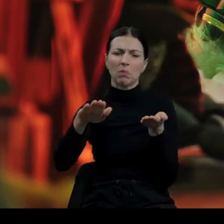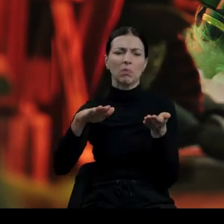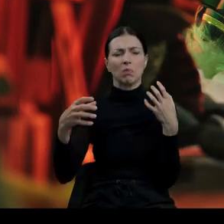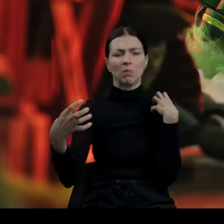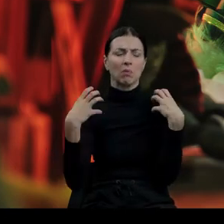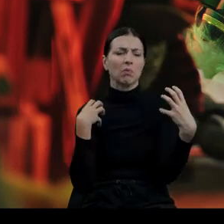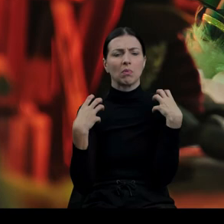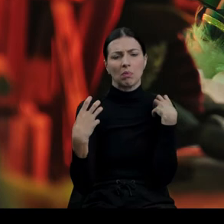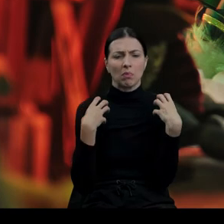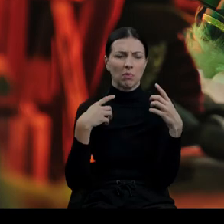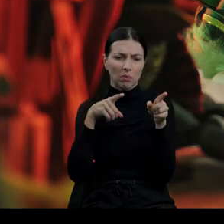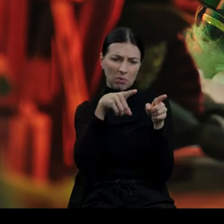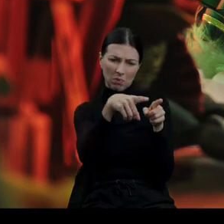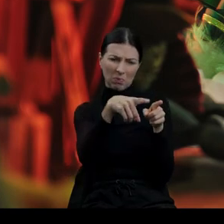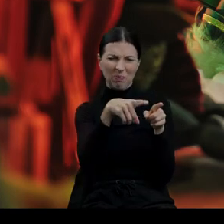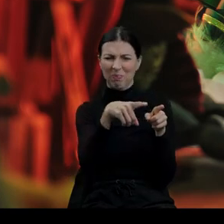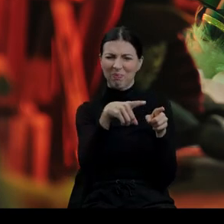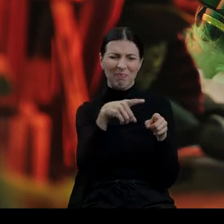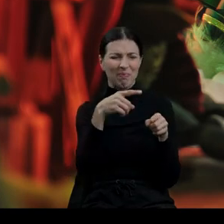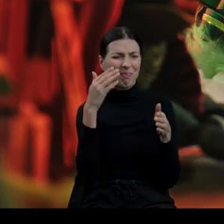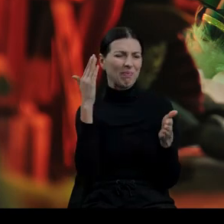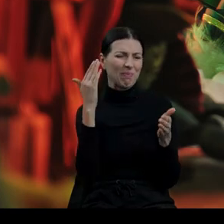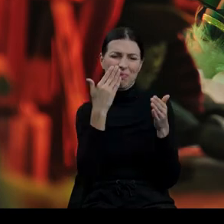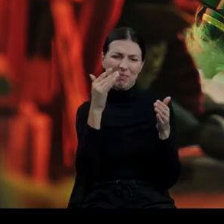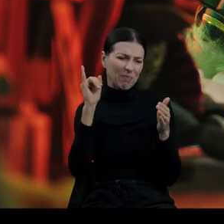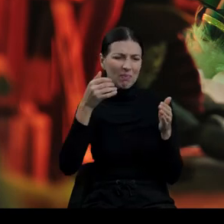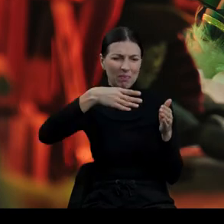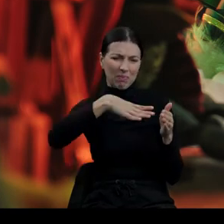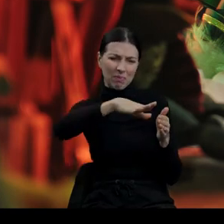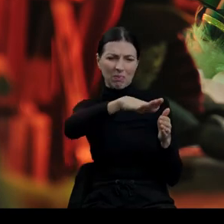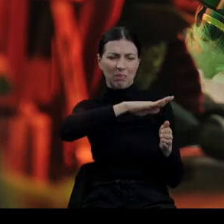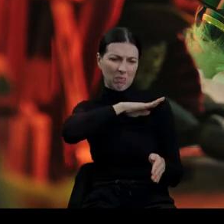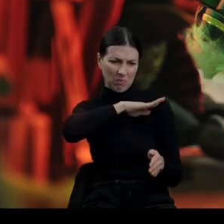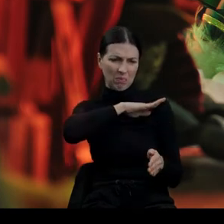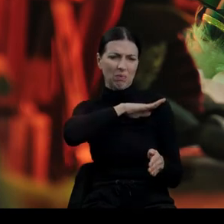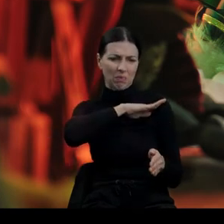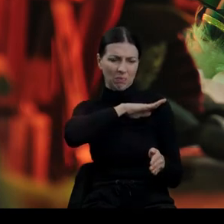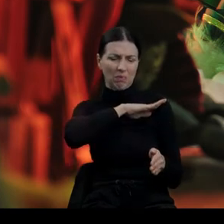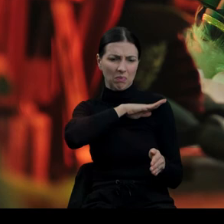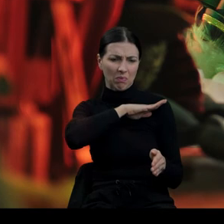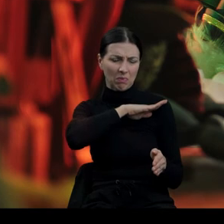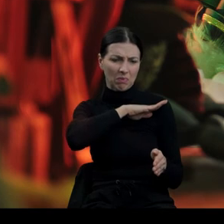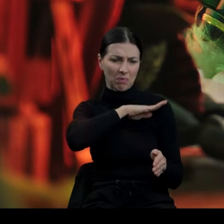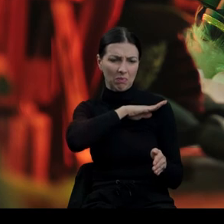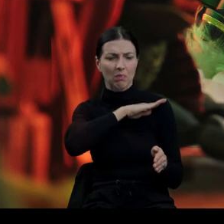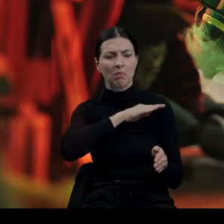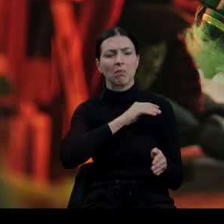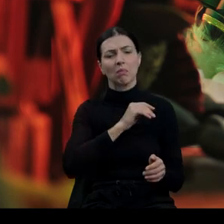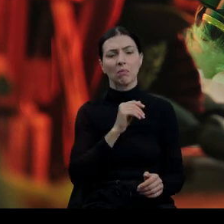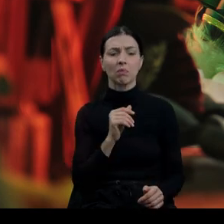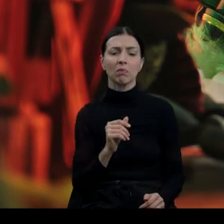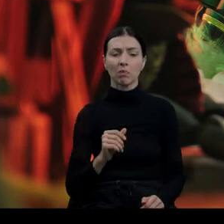jakby wychodząc z tej muzealności, ale żywe przedstawienie. Także